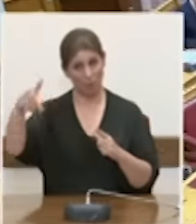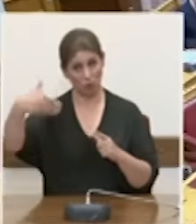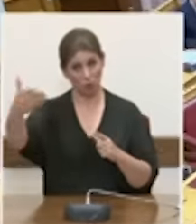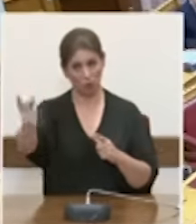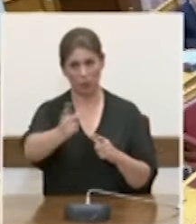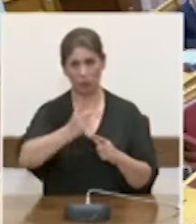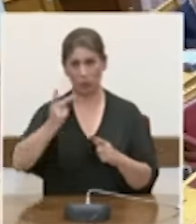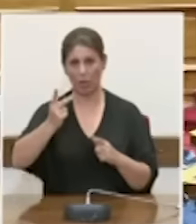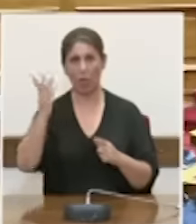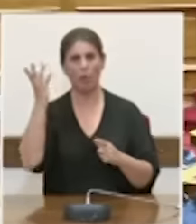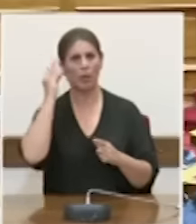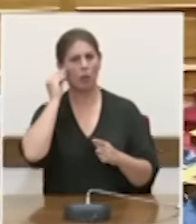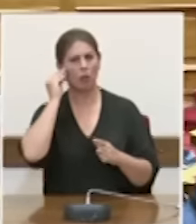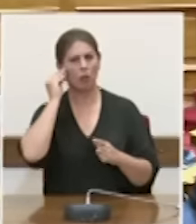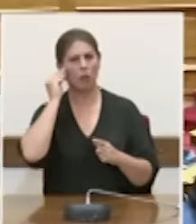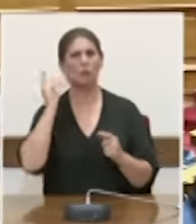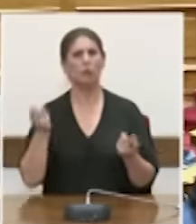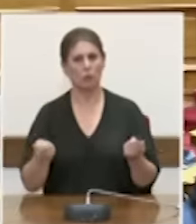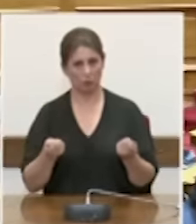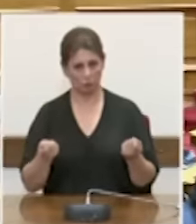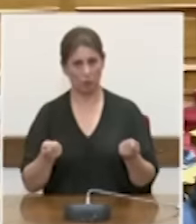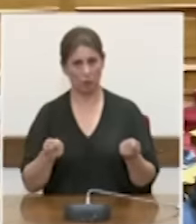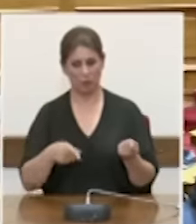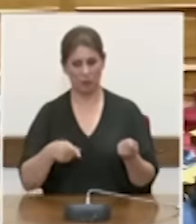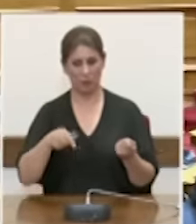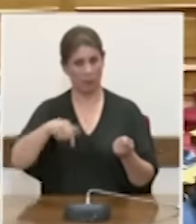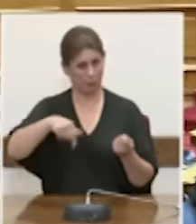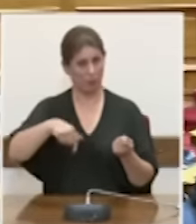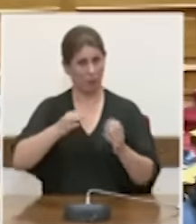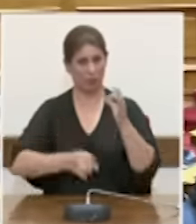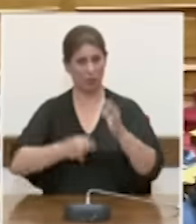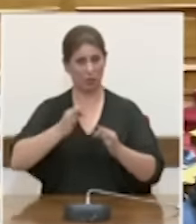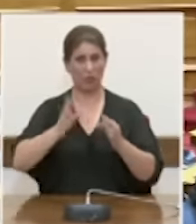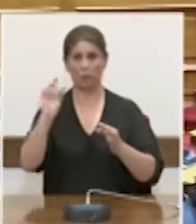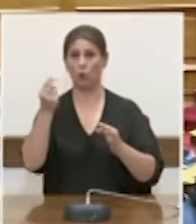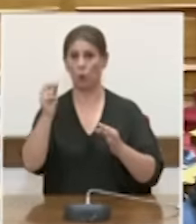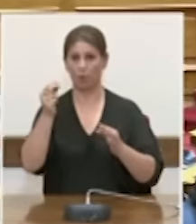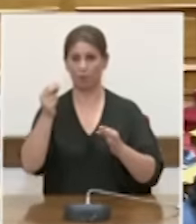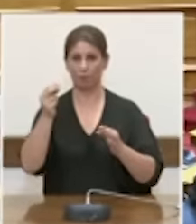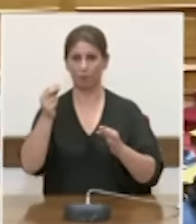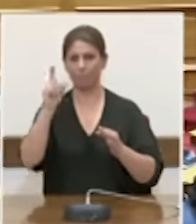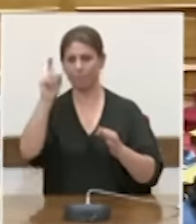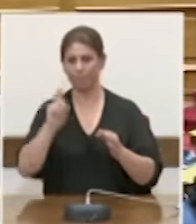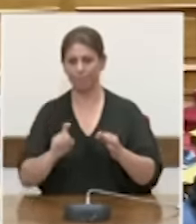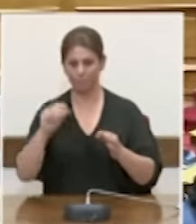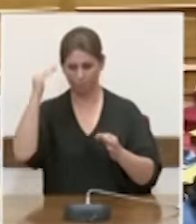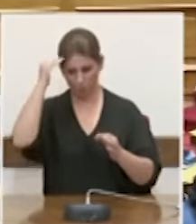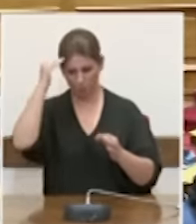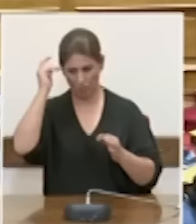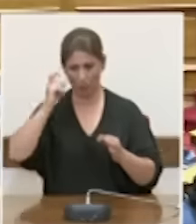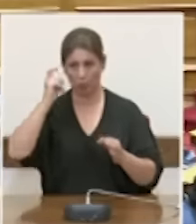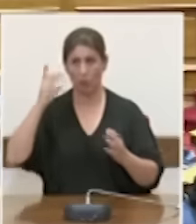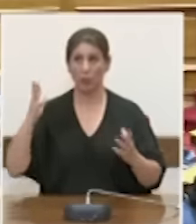άκουσαν ότι θα διεξαχθεί η σημερινή συζήτηση στη Βουλή, πιθανώς να σκέφτηκαν ότι επιτέλους